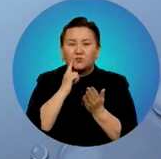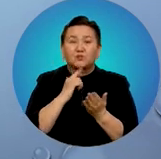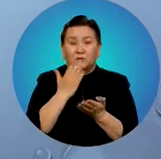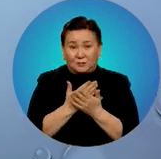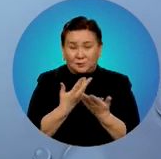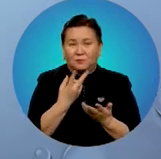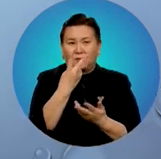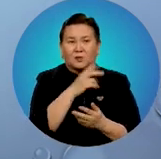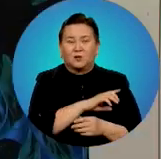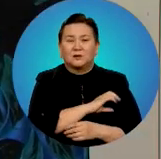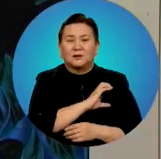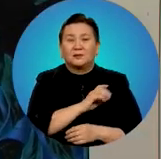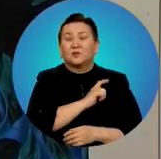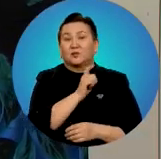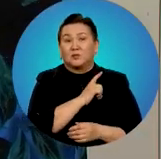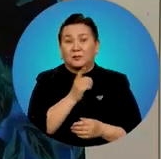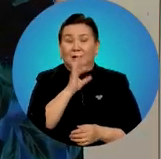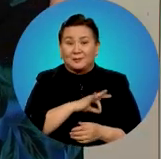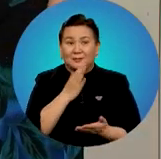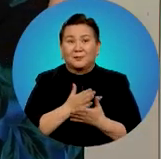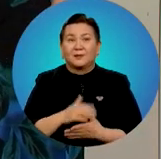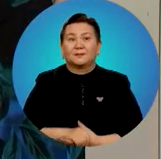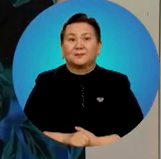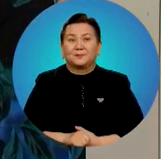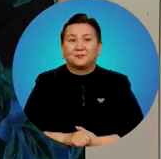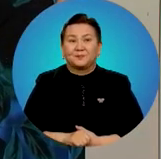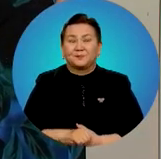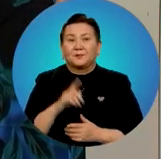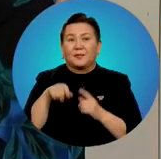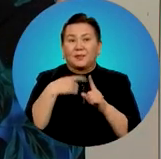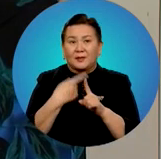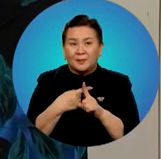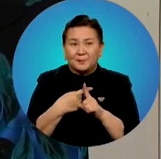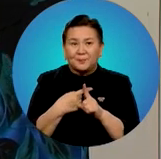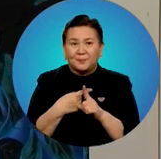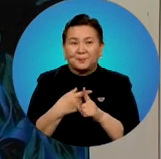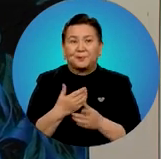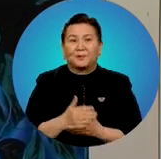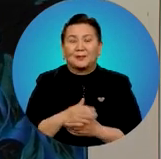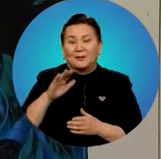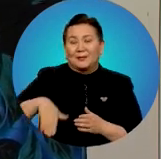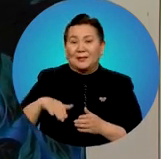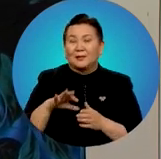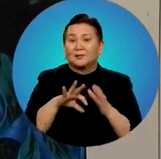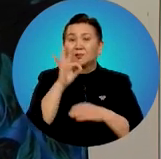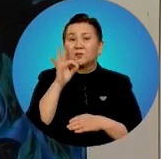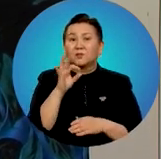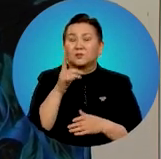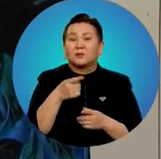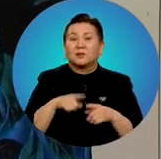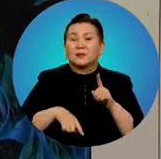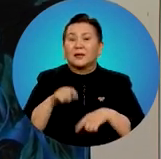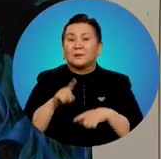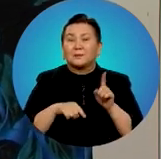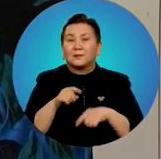тэгэхээр энэ хоёр адилтгалыг бол ашигласан байна. За тэрнээс гадна дараагийн хэсгийг энд сонгож авсан байна. Энд зохиолч ямар арга